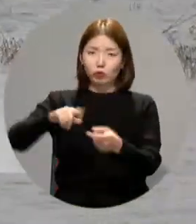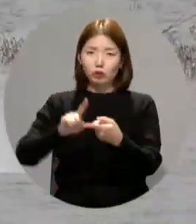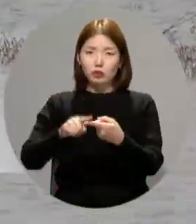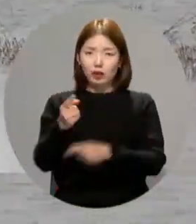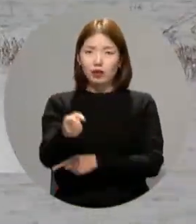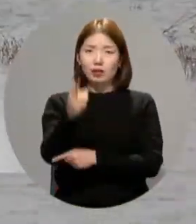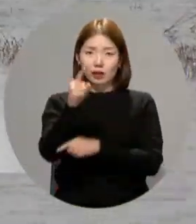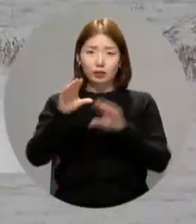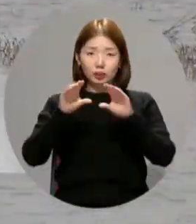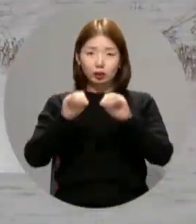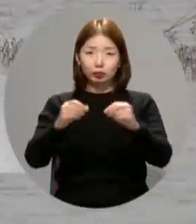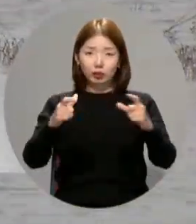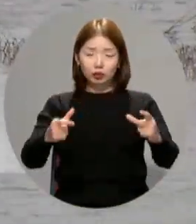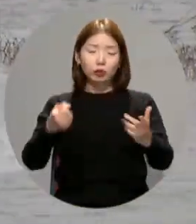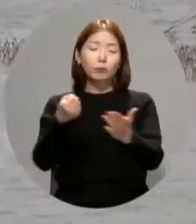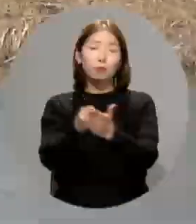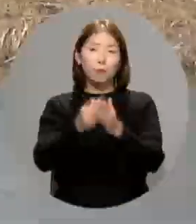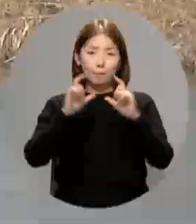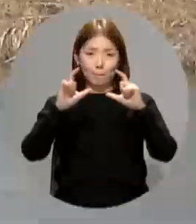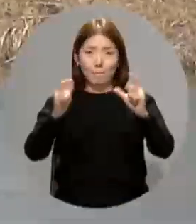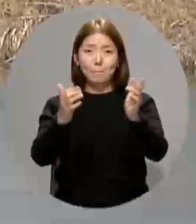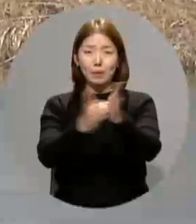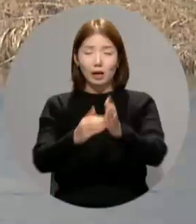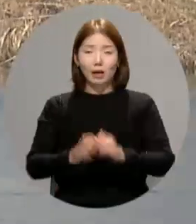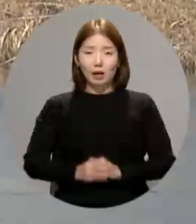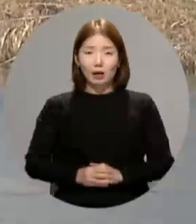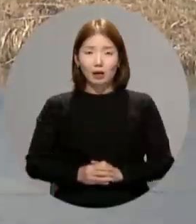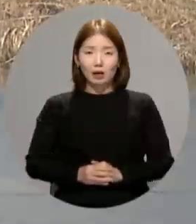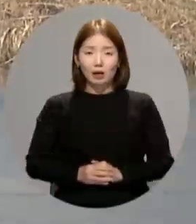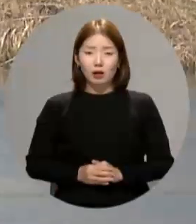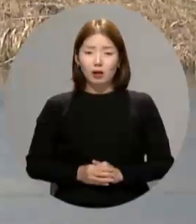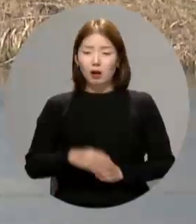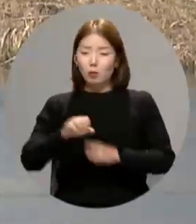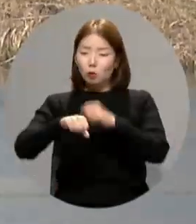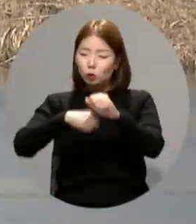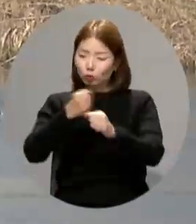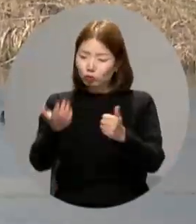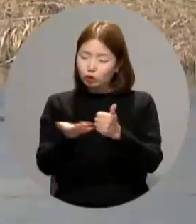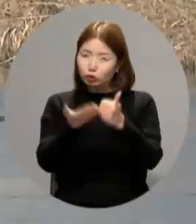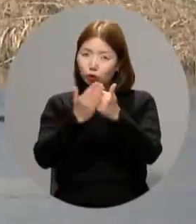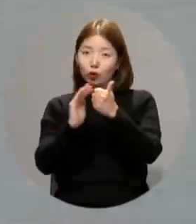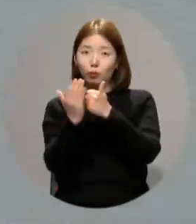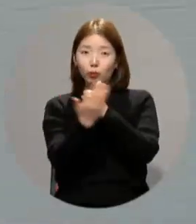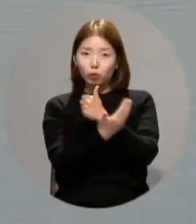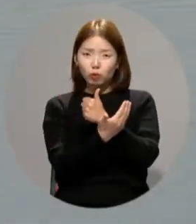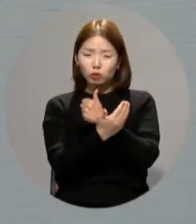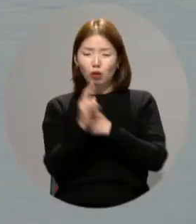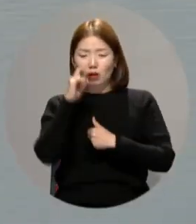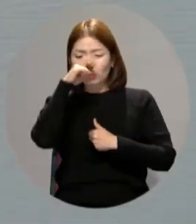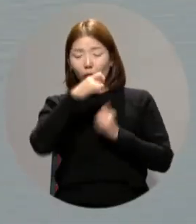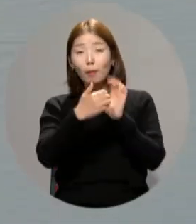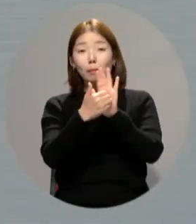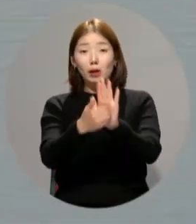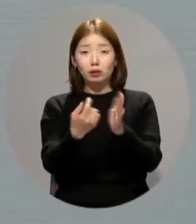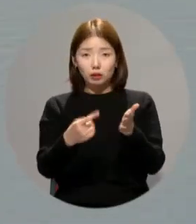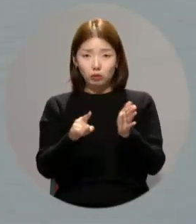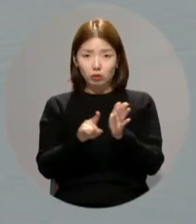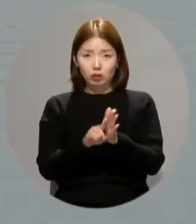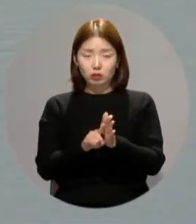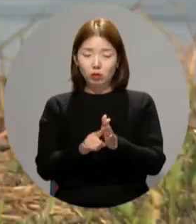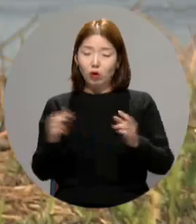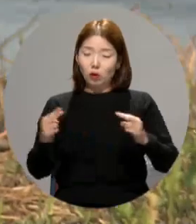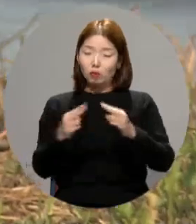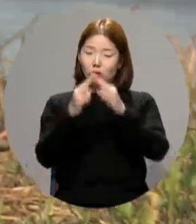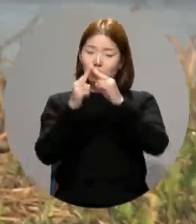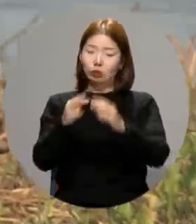등 금지 구역으로 지정했습니다. 야생 동식물 서식지 보호와 하천 오염 예방을 위해 야영과